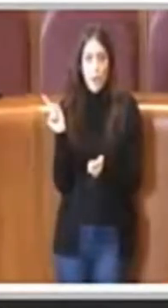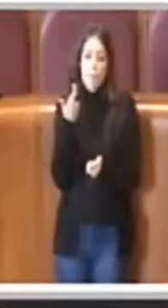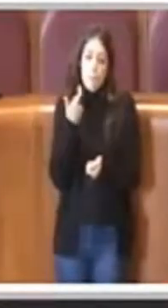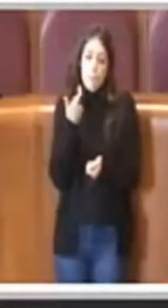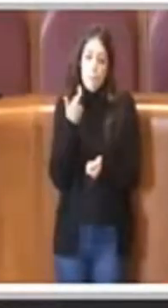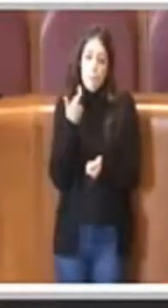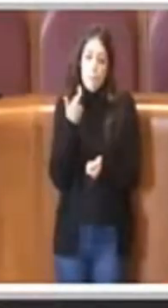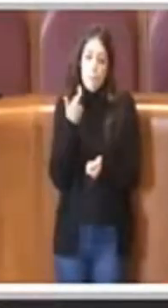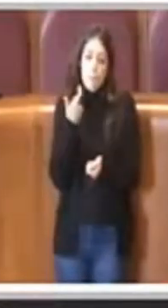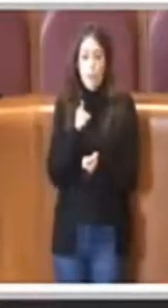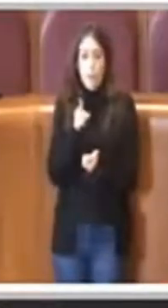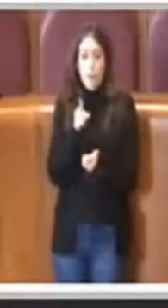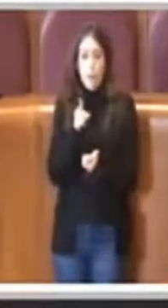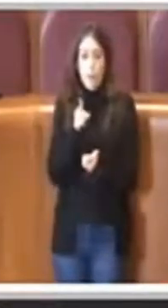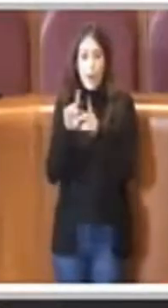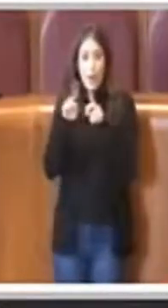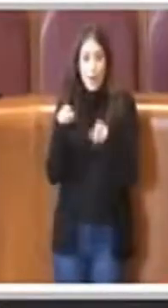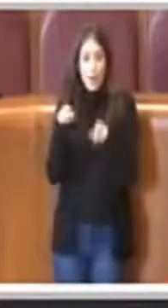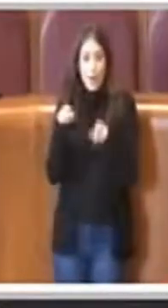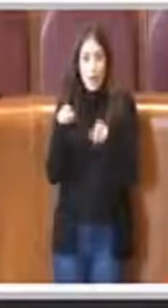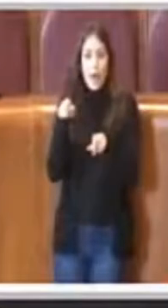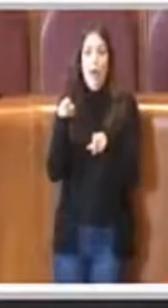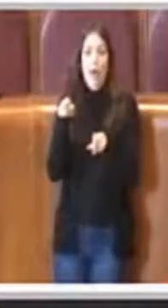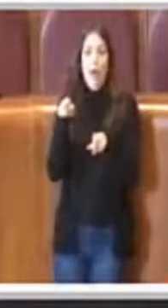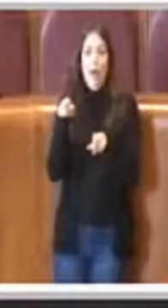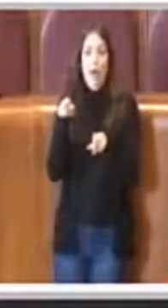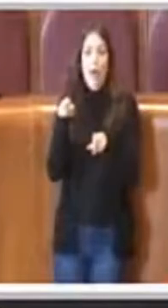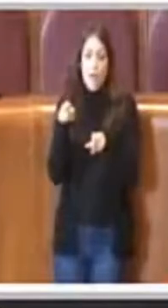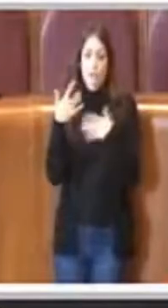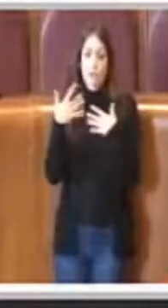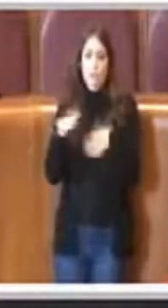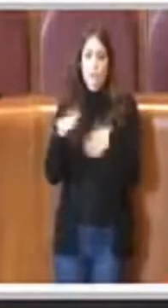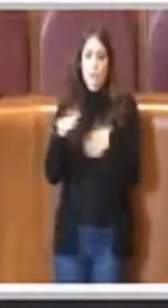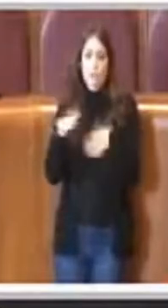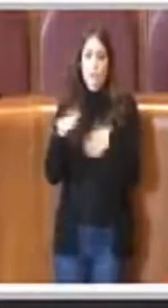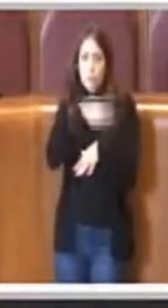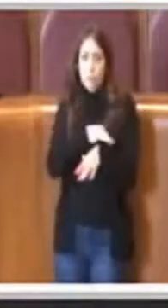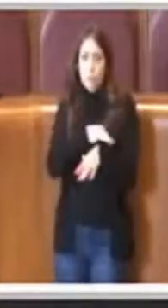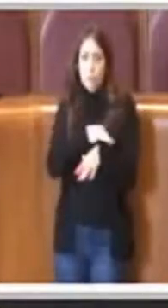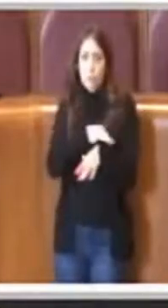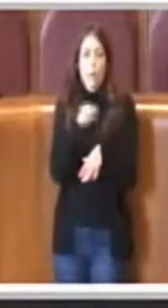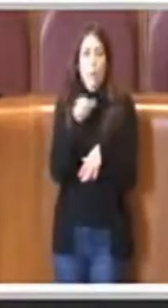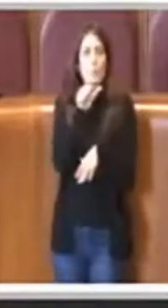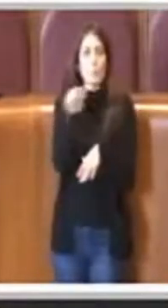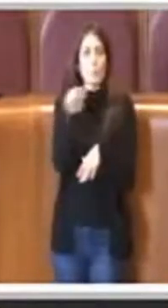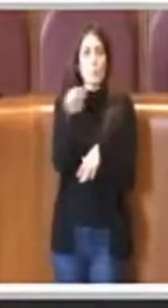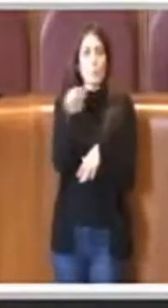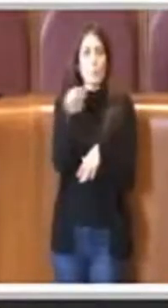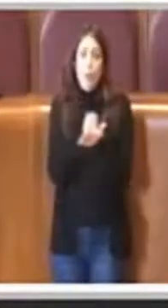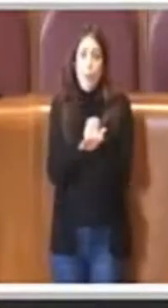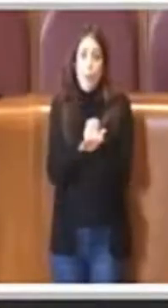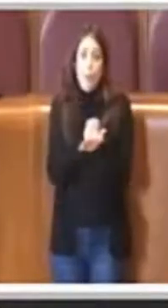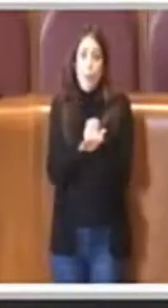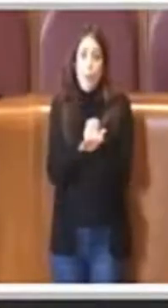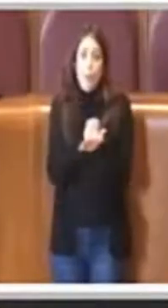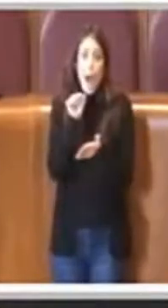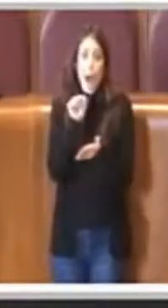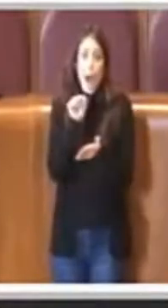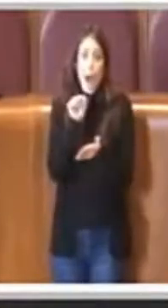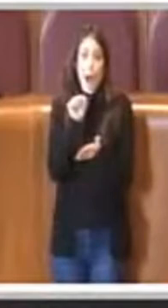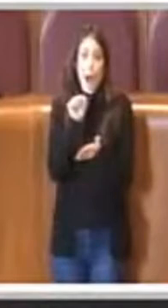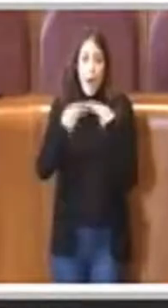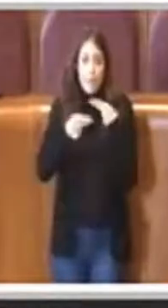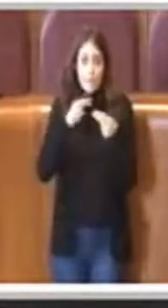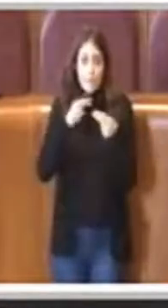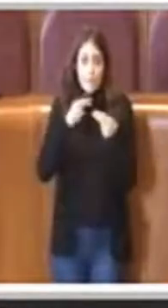perché riuscivano e erano state abilitate non solo per il rilascio dei documenti dell'anagrafica, ma anche